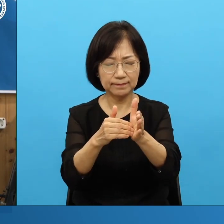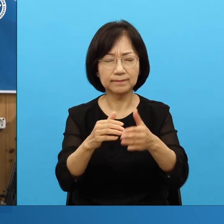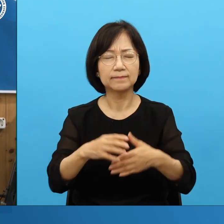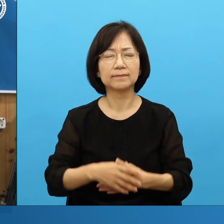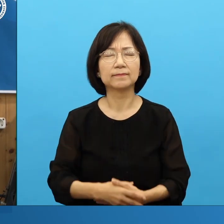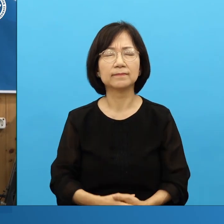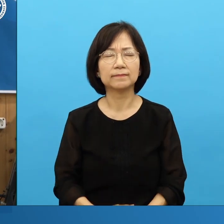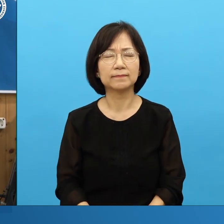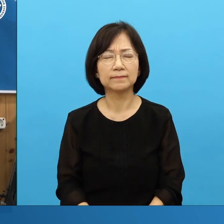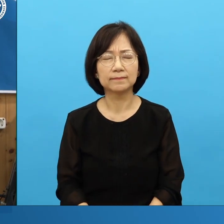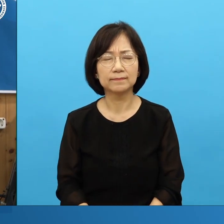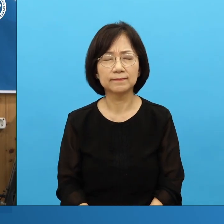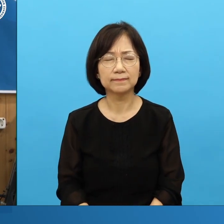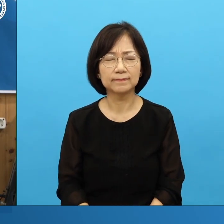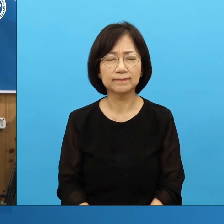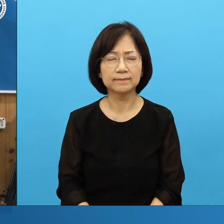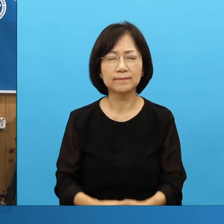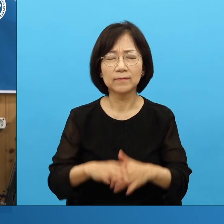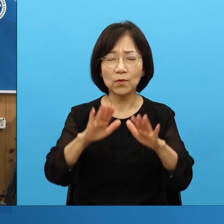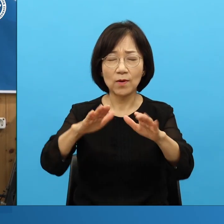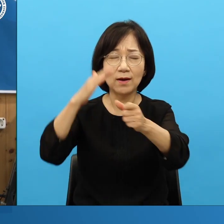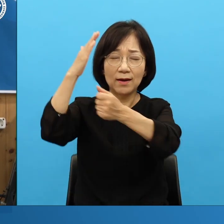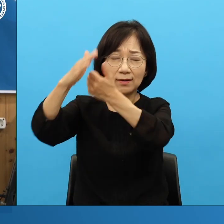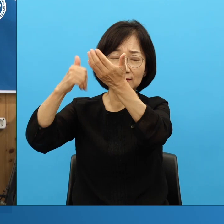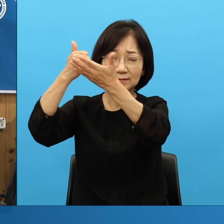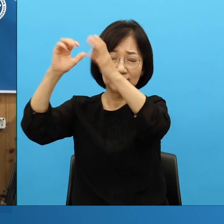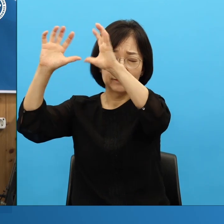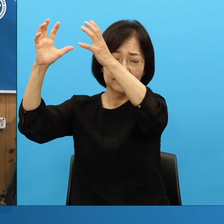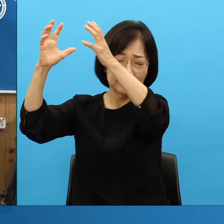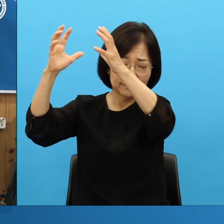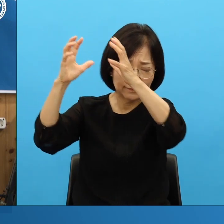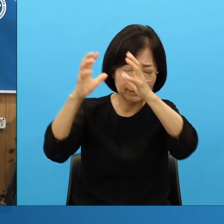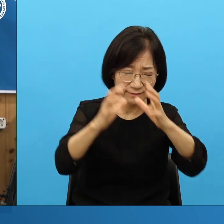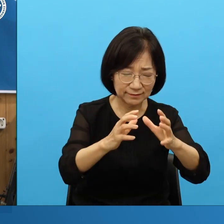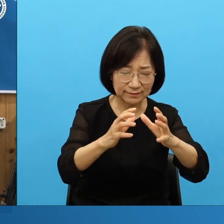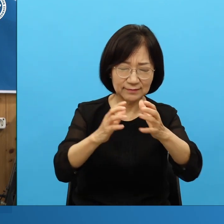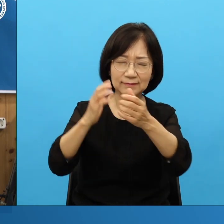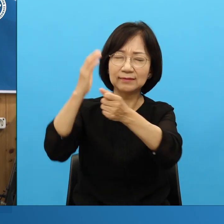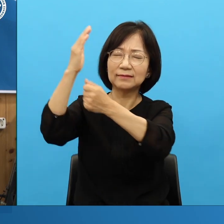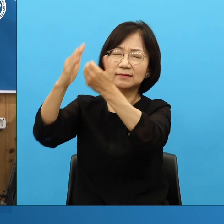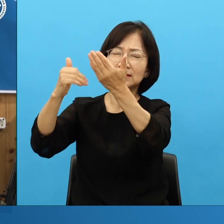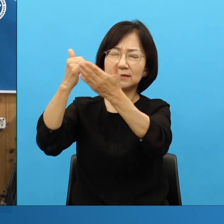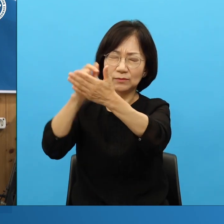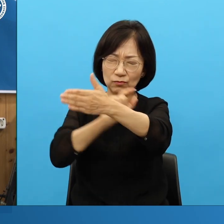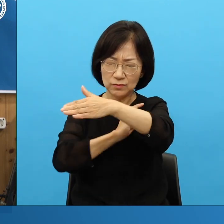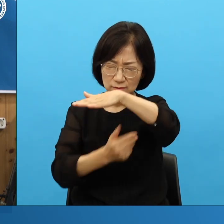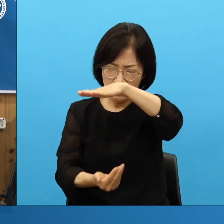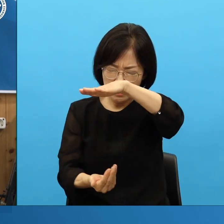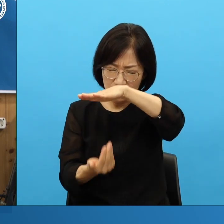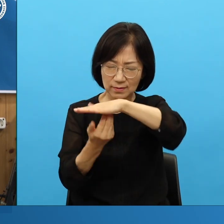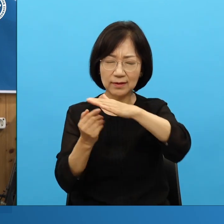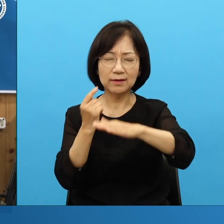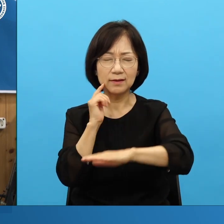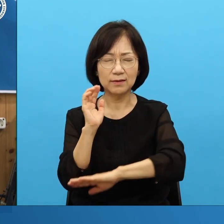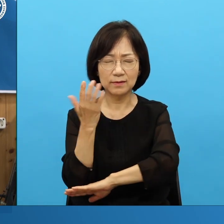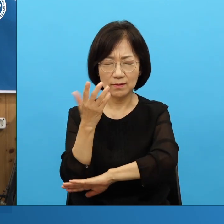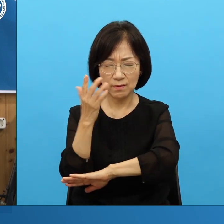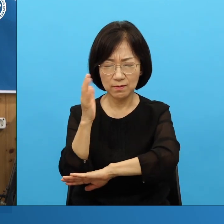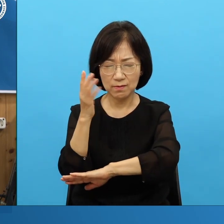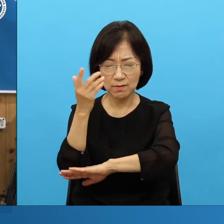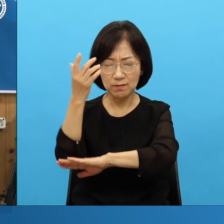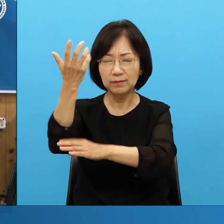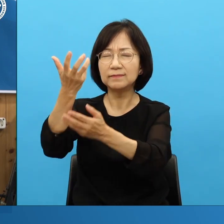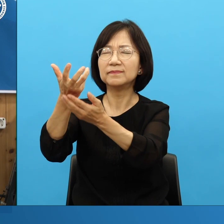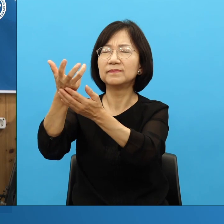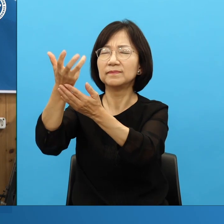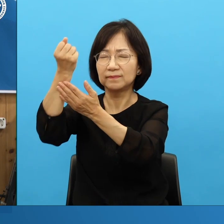and sacrifice unto you. 하나님의 나라가 임하며 하나님이 최고 영광 받으시는 산 예배가 되게 하옵소서. May